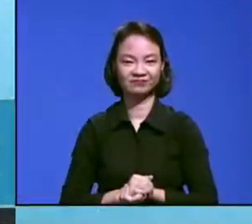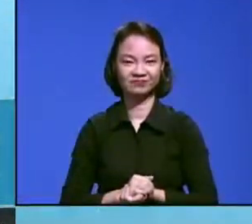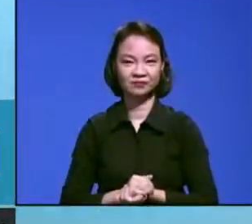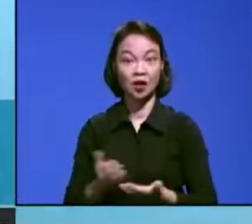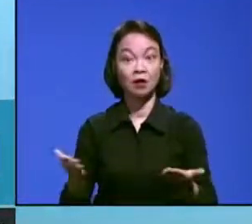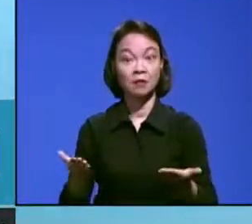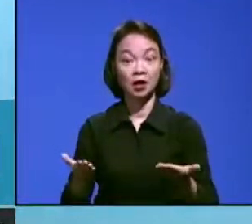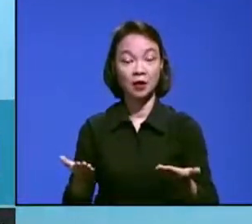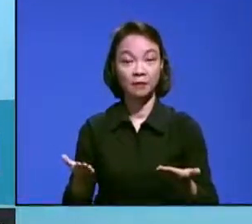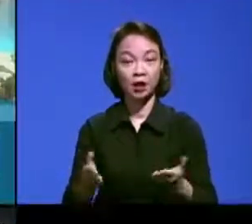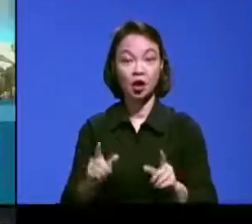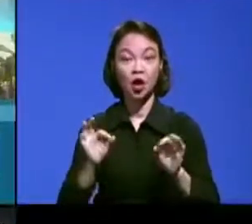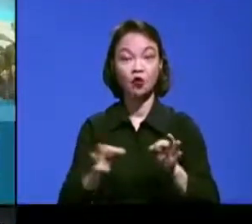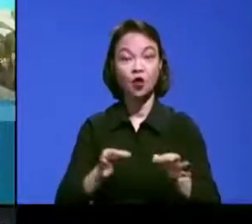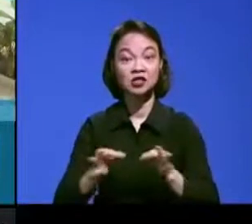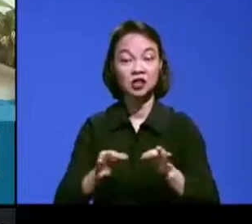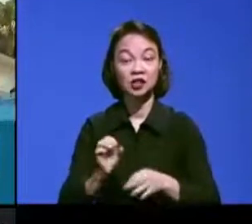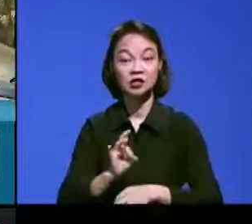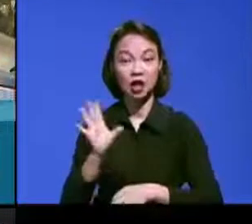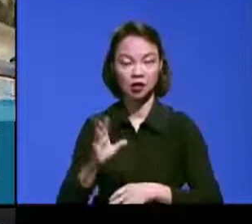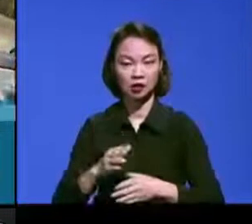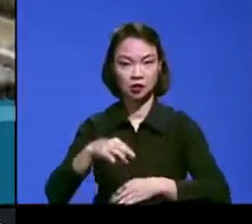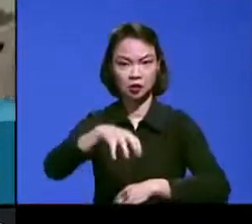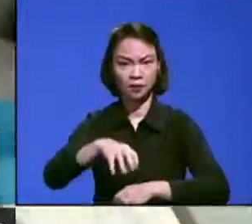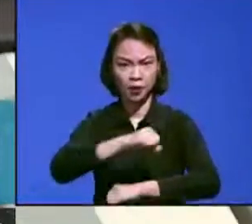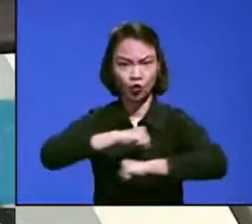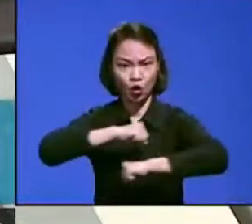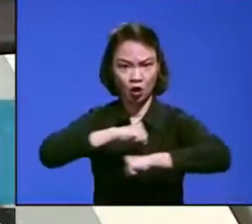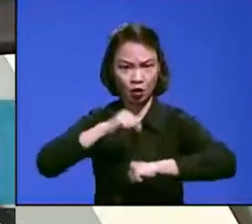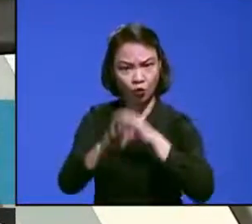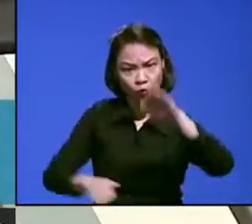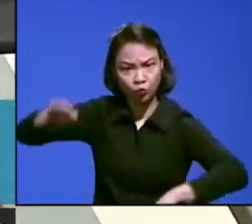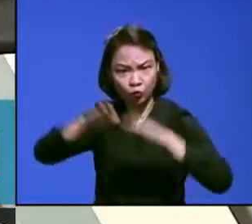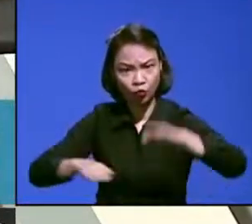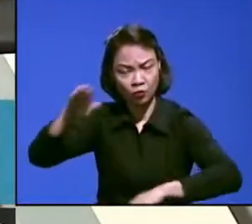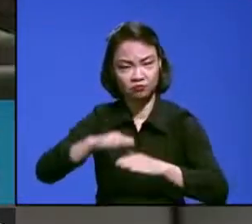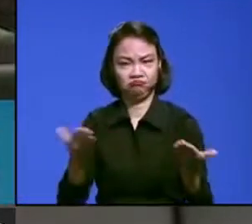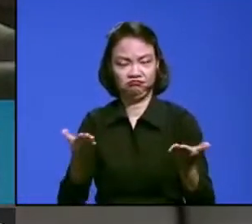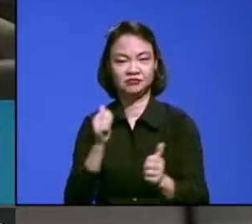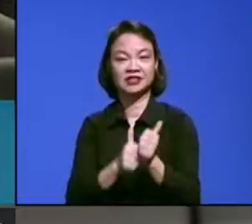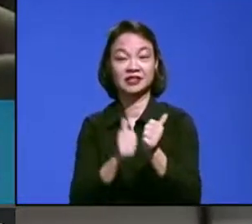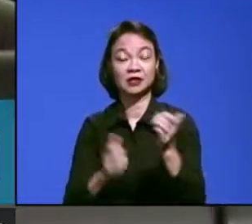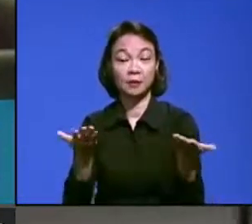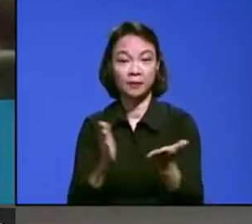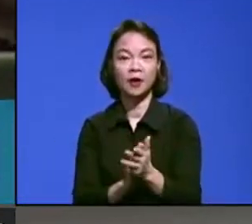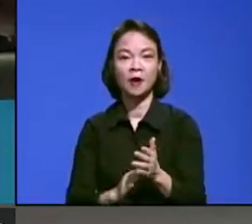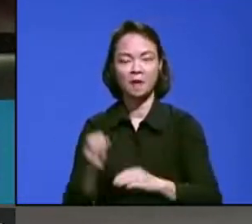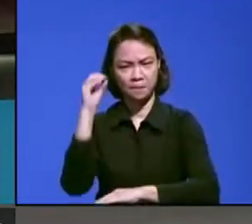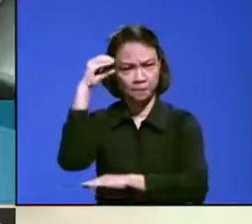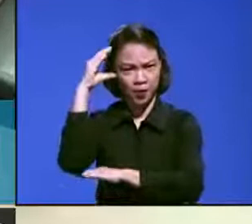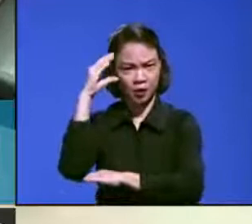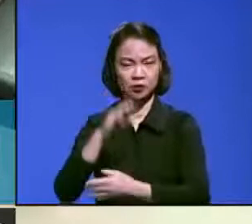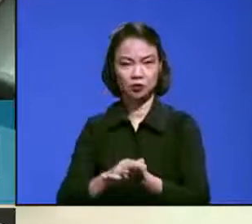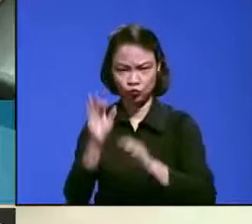Lalu bagaimana dengan fasilitas lainnya, seperti gym dan kolam renang? Setiap pagi, alat-alat kebugaran dibersihkan dan